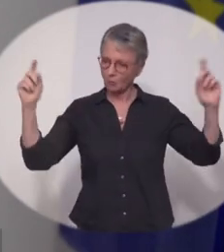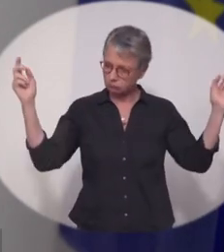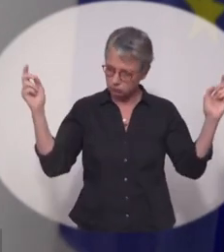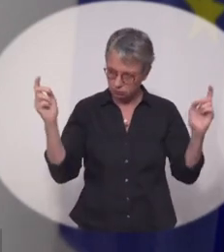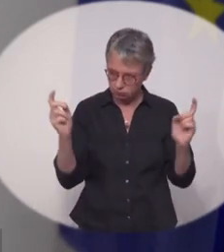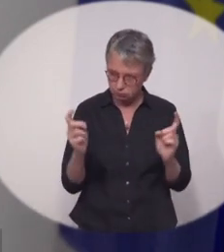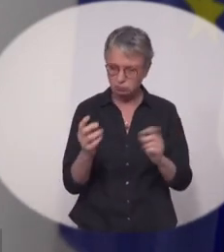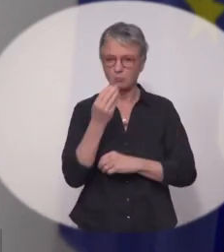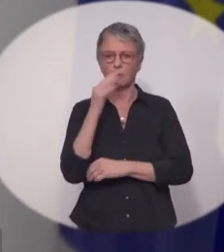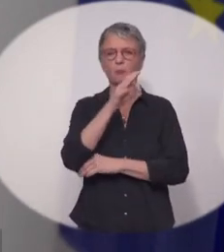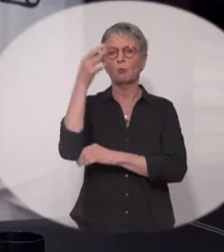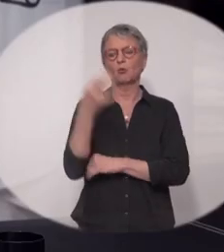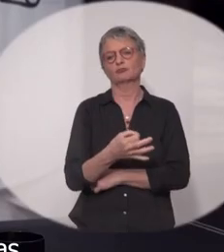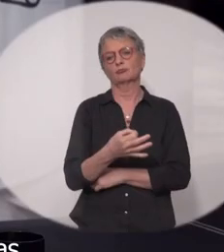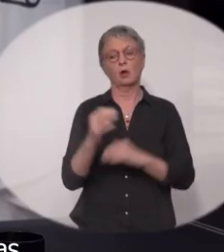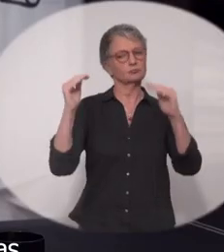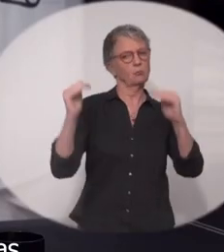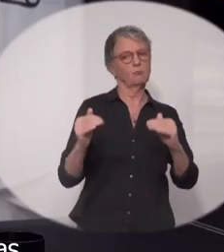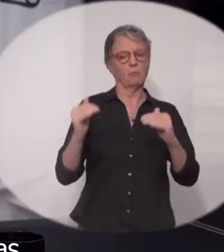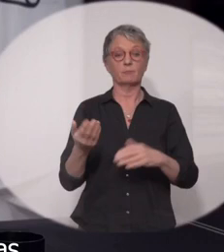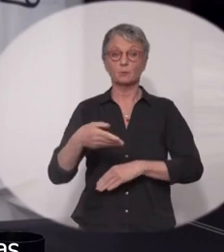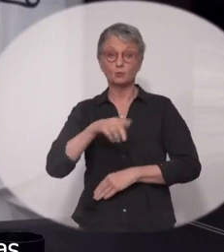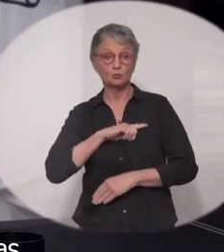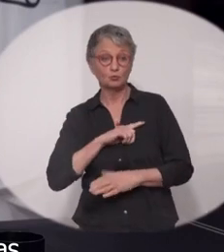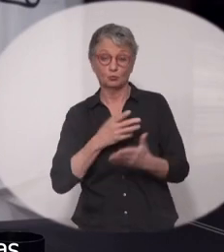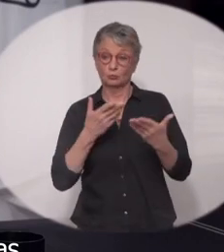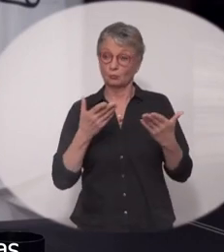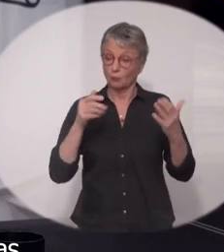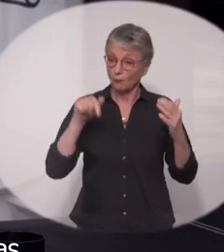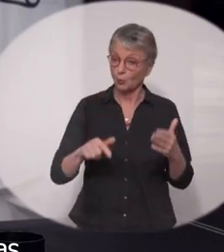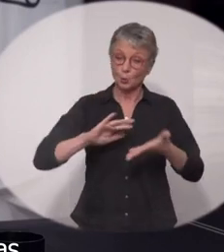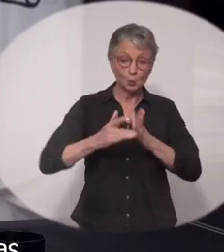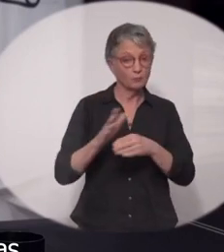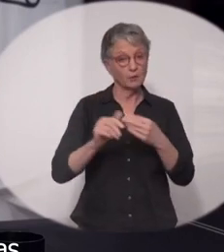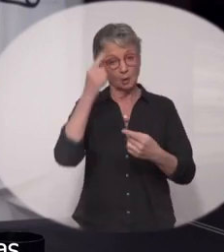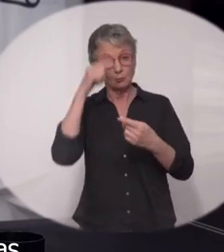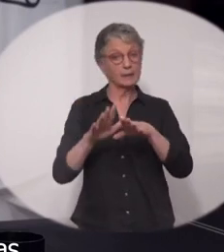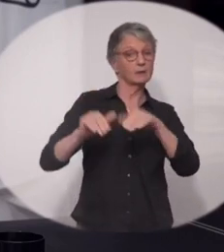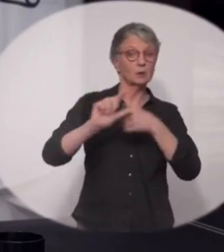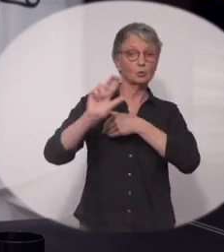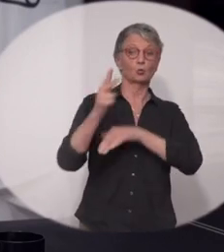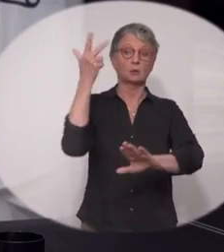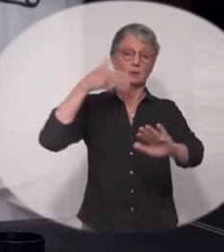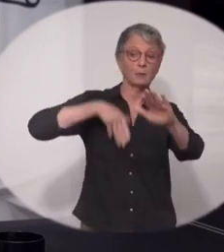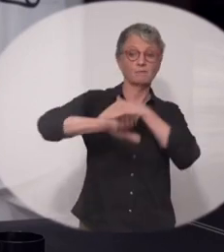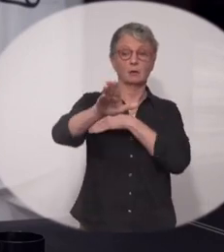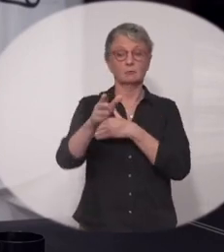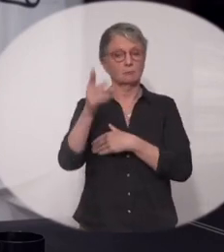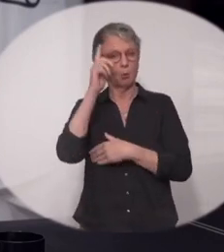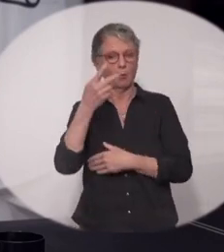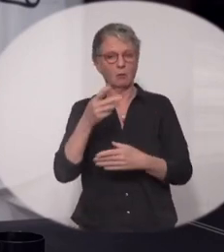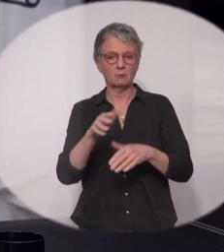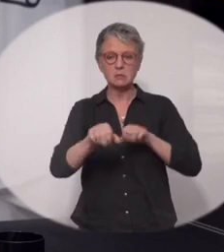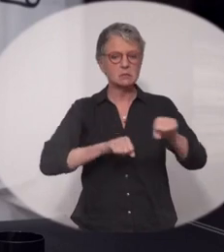taux d'incidence parmi les plus bas il nous appartient de tout faire pour qu'il n'y ait pas de troisième vague à laquelle ni notre système de santé